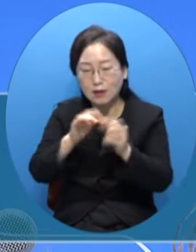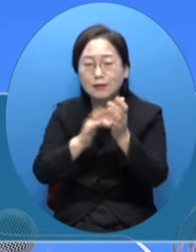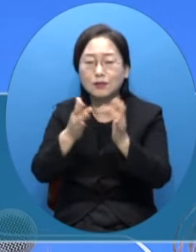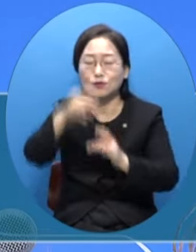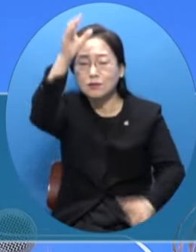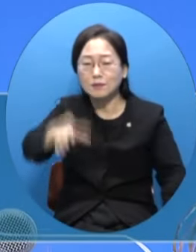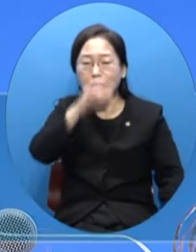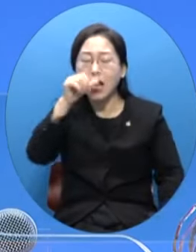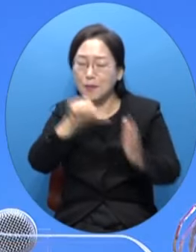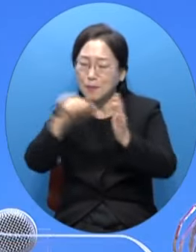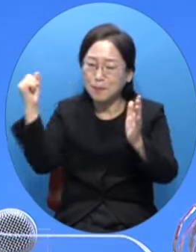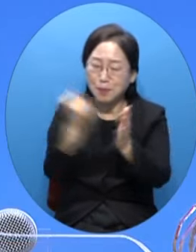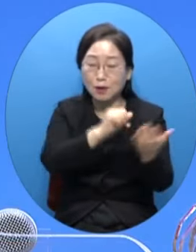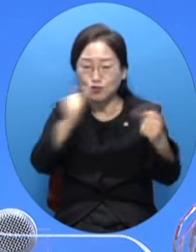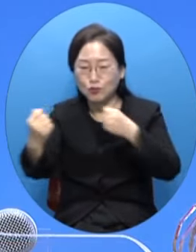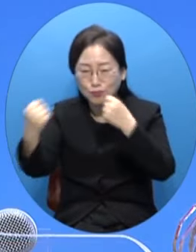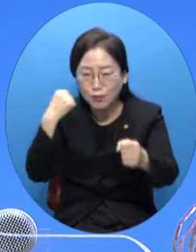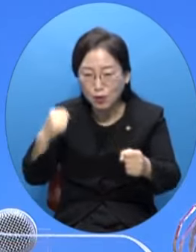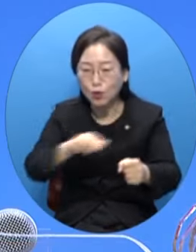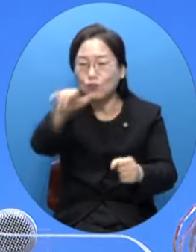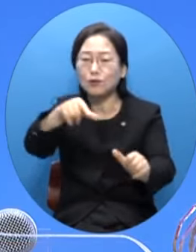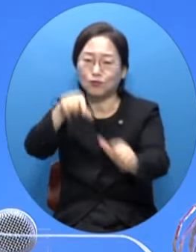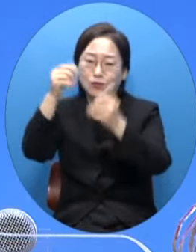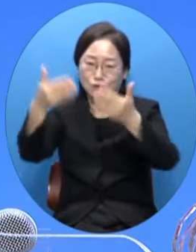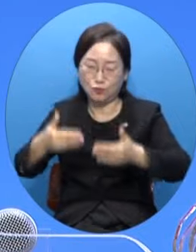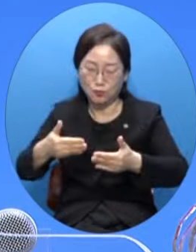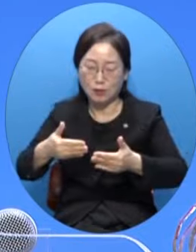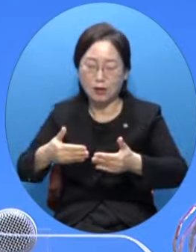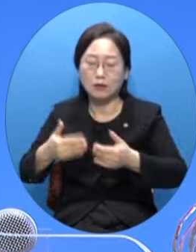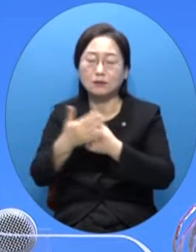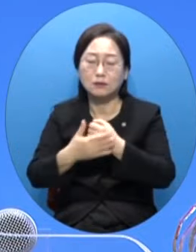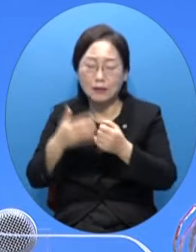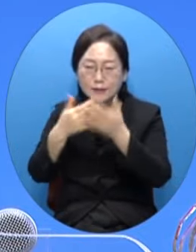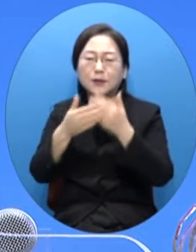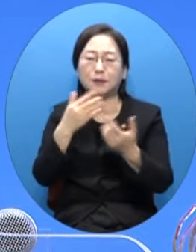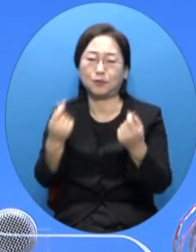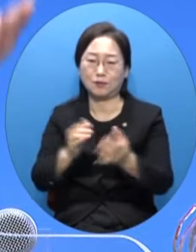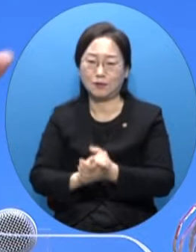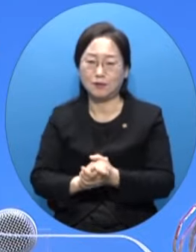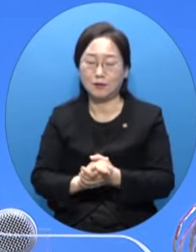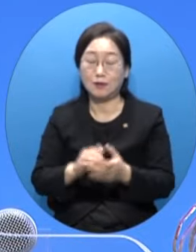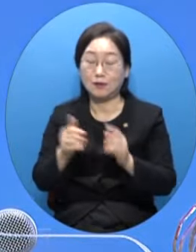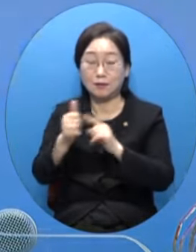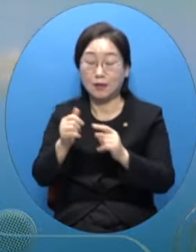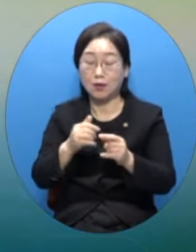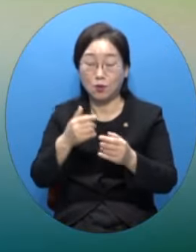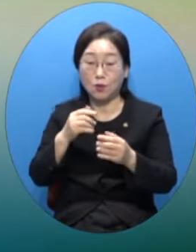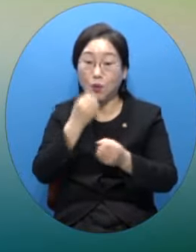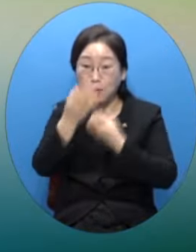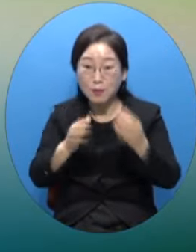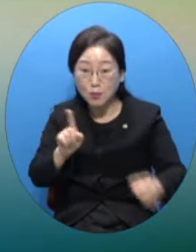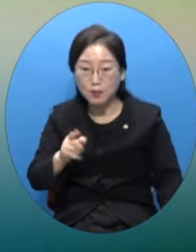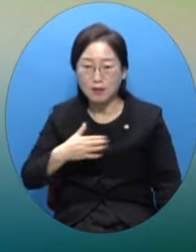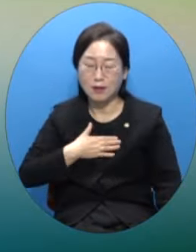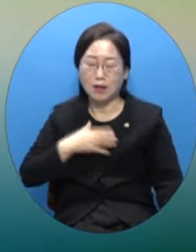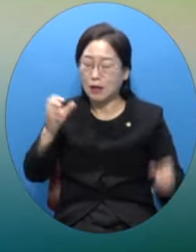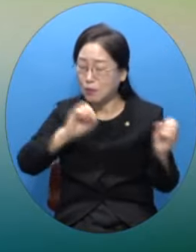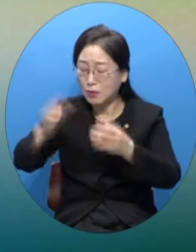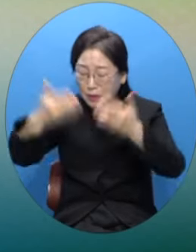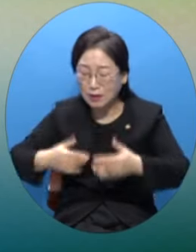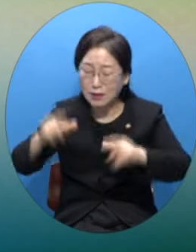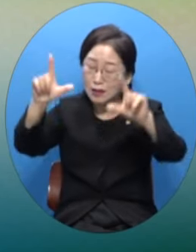우리를 살리시는 하나님의 구원의 손길을 처음 한 것입니다. 본인은 고백합니다. 저는 버림받았습니다. 제 모습을